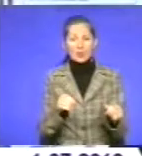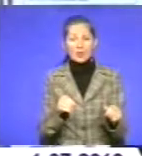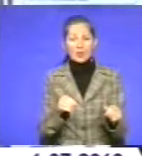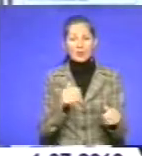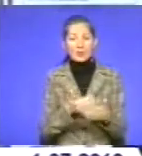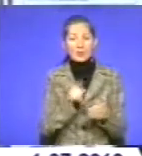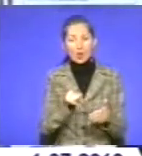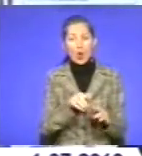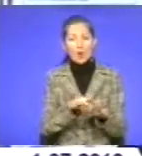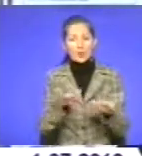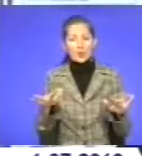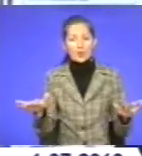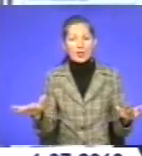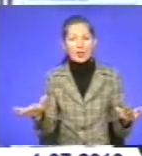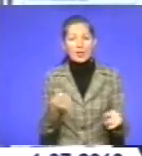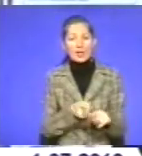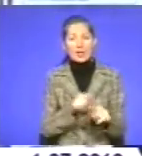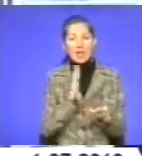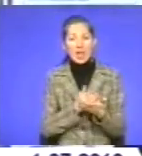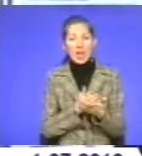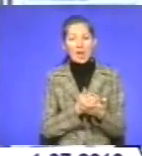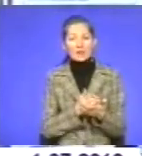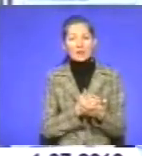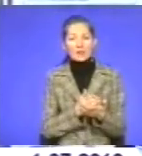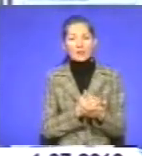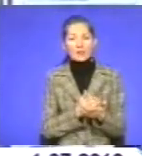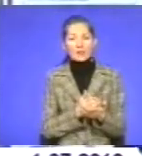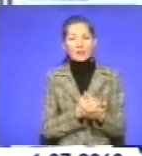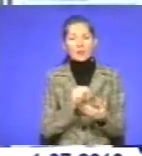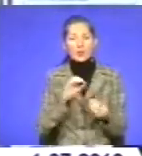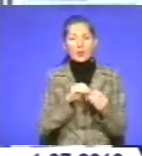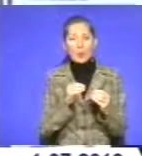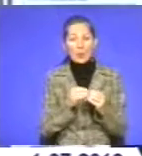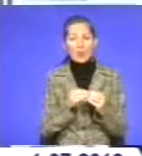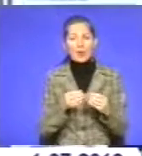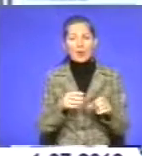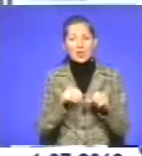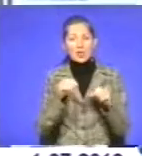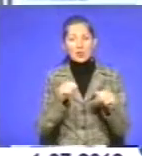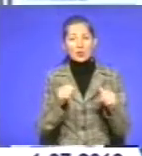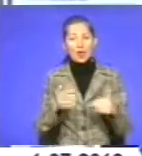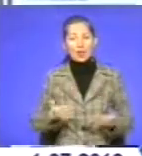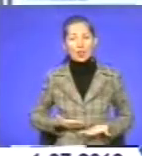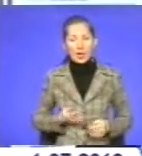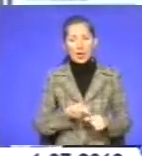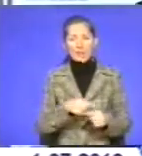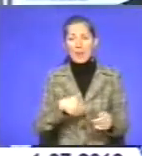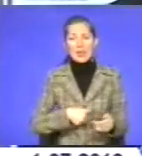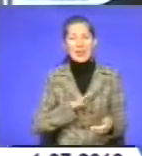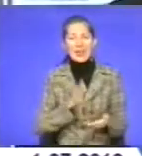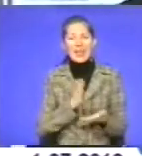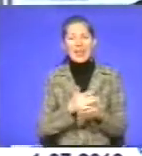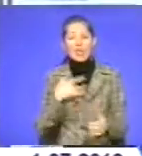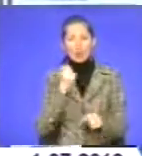того розсіяння, яке є в плині тих проблем земного життя. Отже, цей піст не є такий строгий,